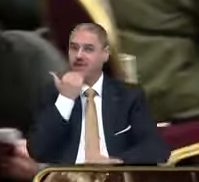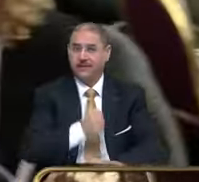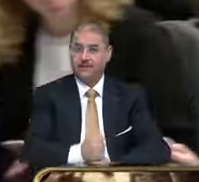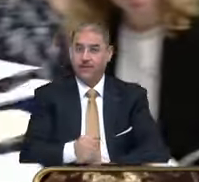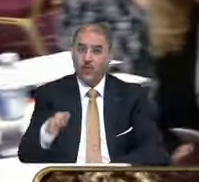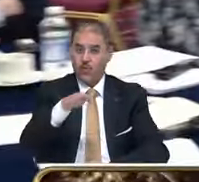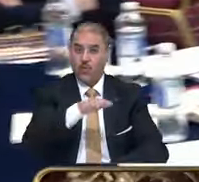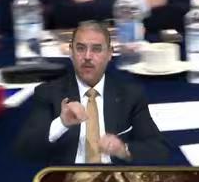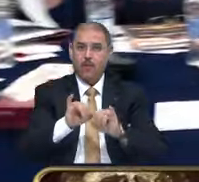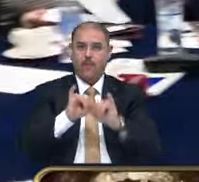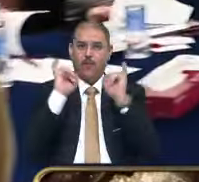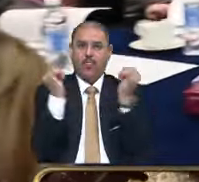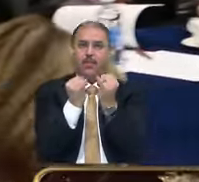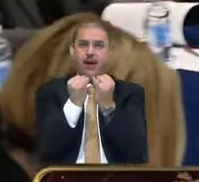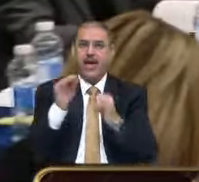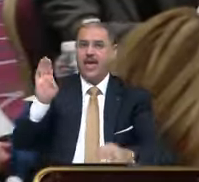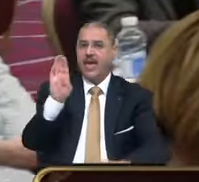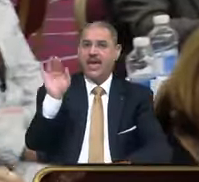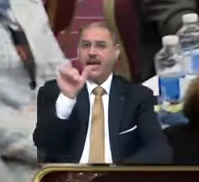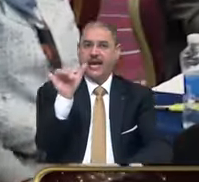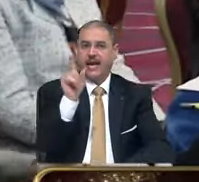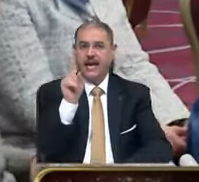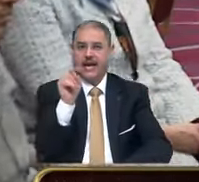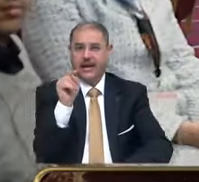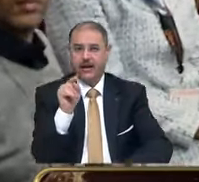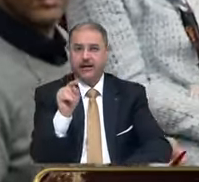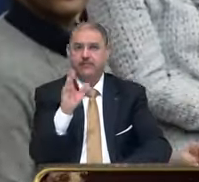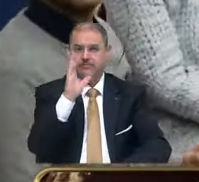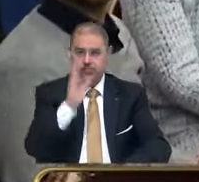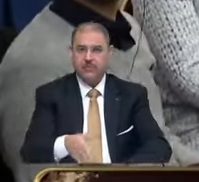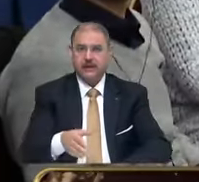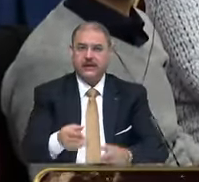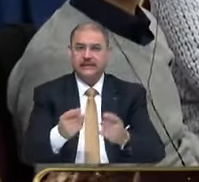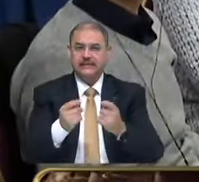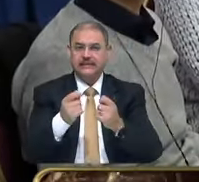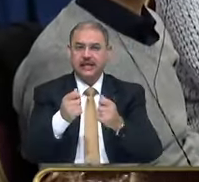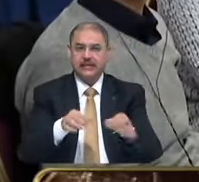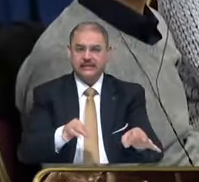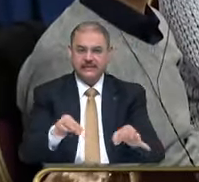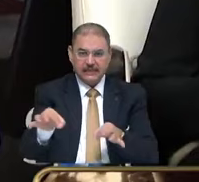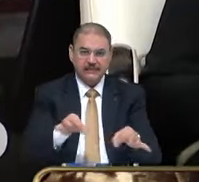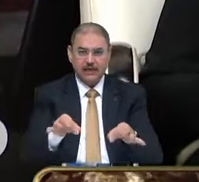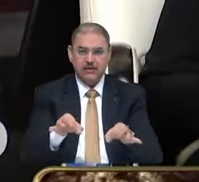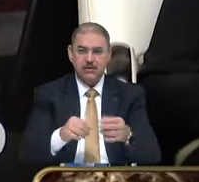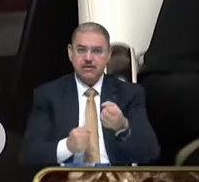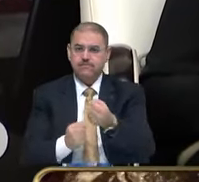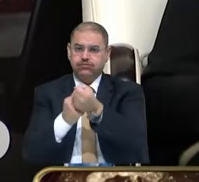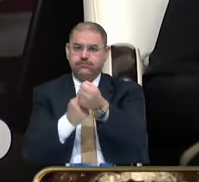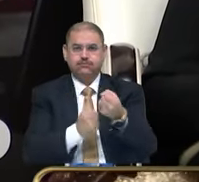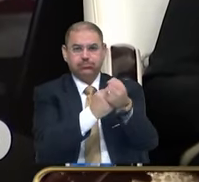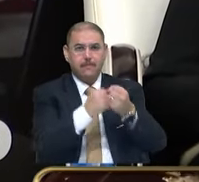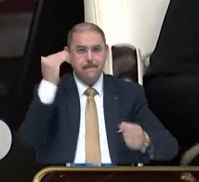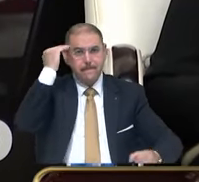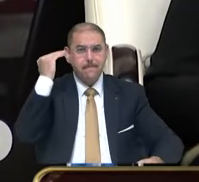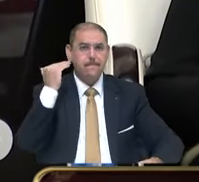تكثيف كافة الجهود لتعزيز المشاركة الاقتصادية للمرأة لما لها من تأثير ملموس على عجلة